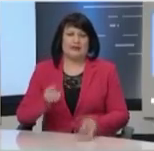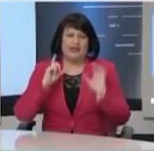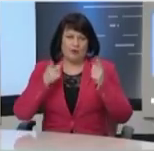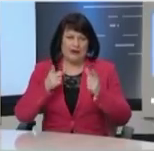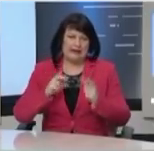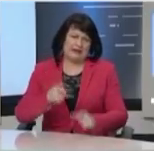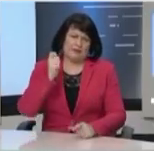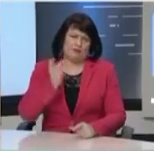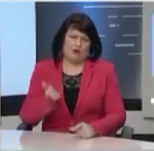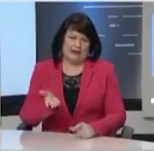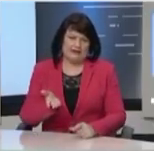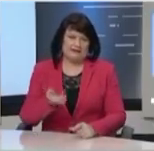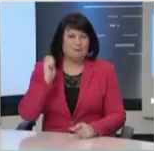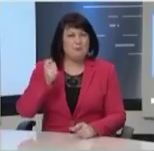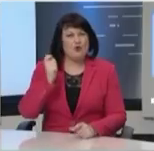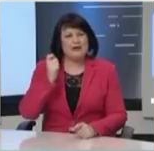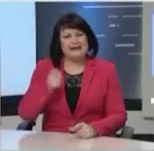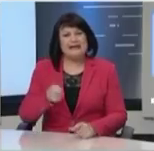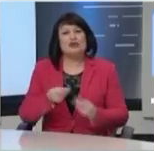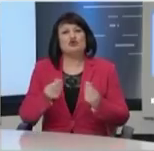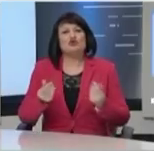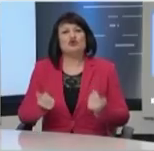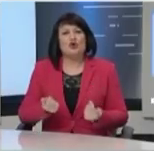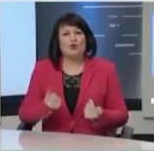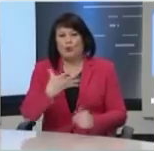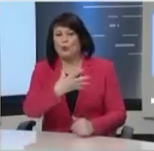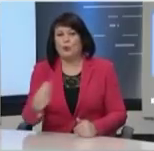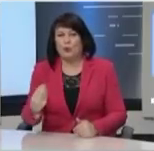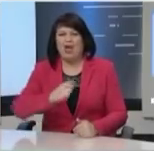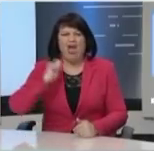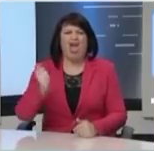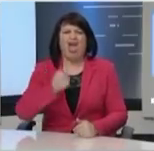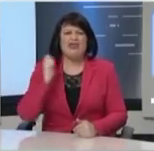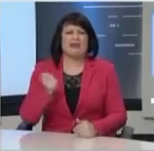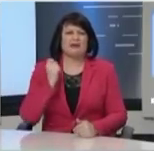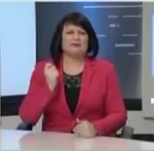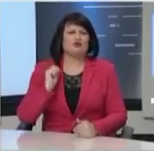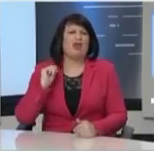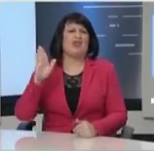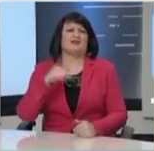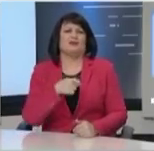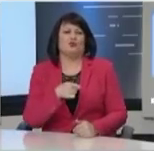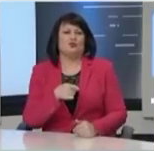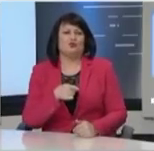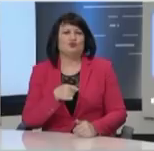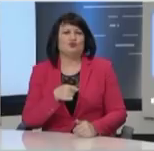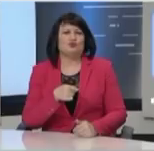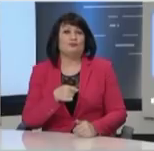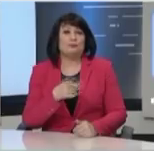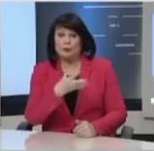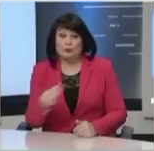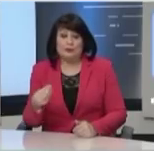πολιτεύεται, δανειζόμενη τη ρητορική της ακροδεξιάς και των εθνικισμών και των εθνικιστών, είναι